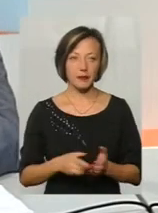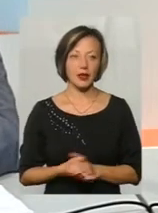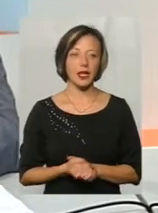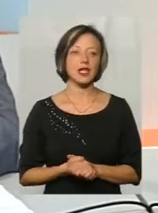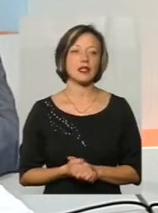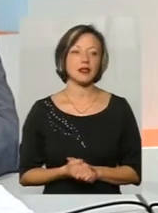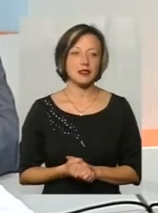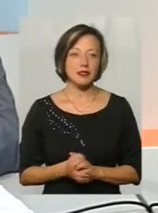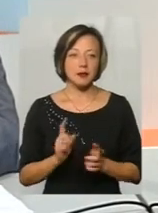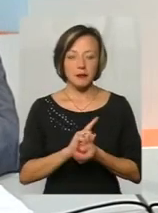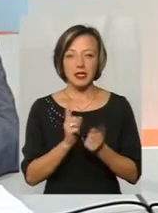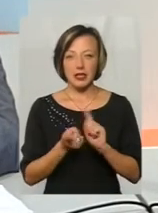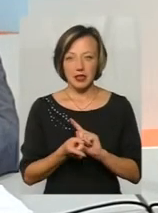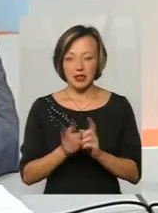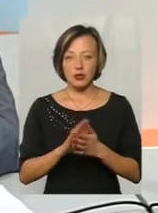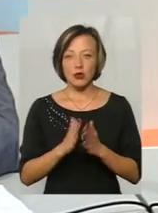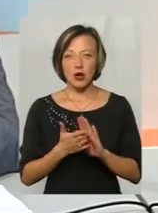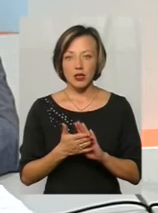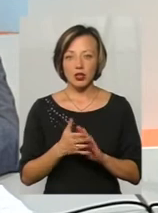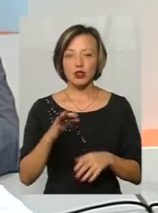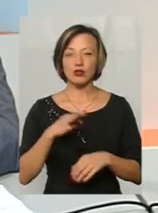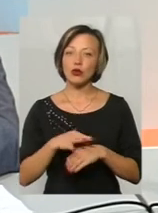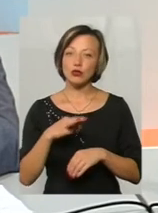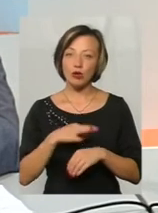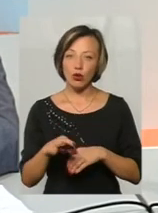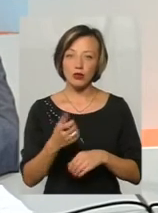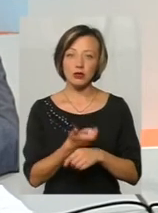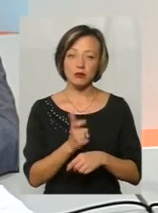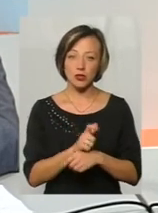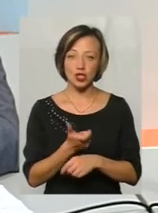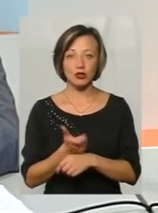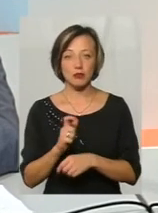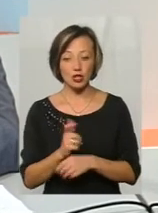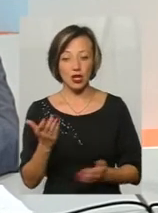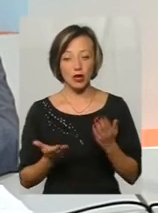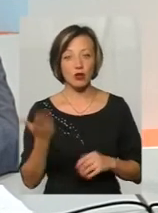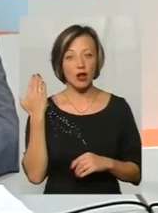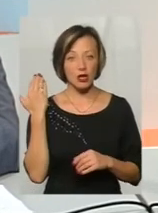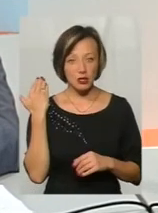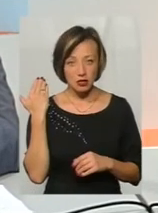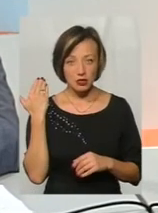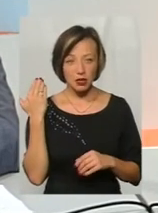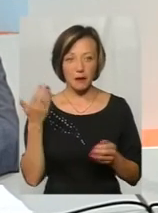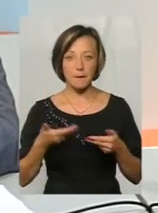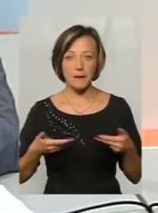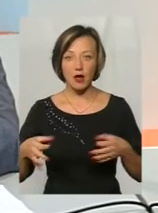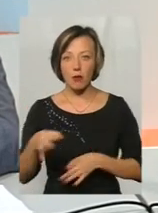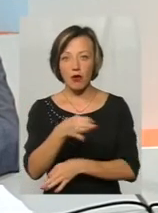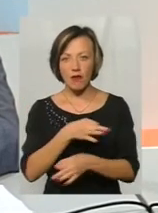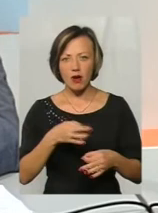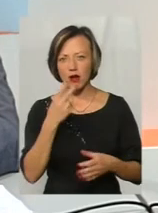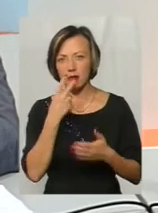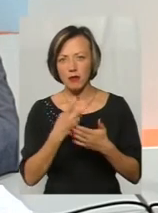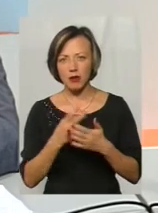ситуація. Жорстокості все більше і більше. Якщо раніше ми обговорювали, що от бачите,